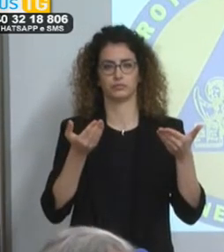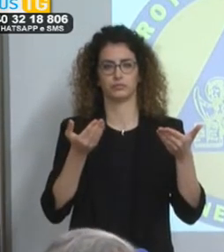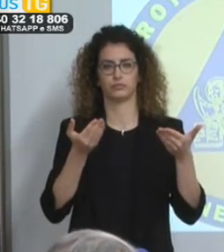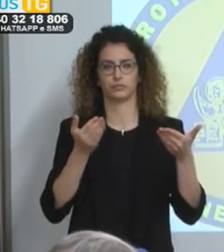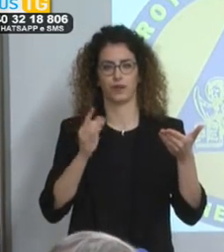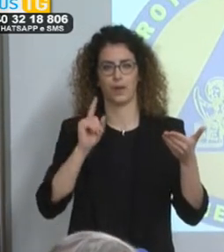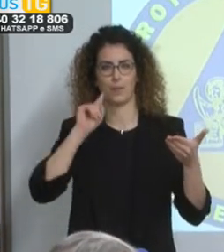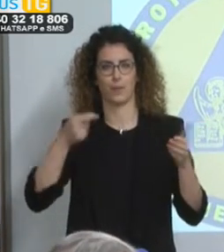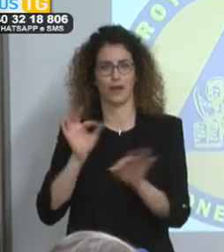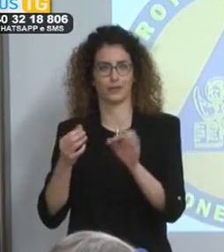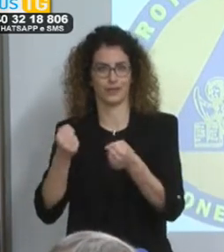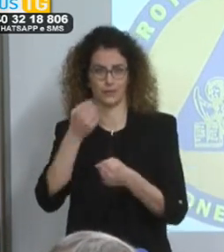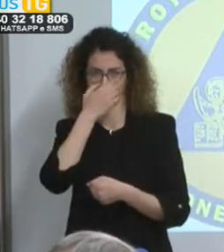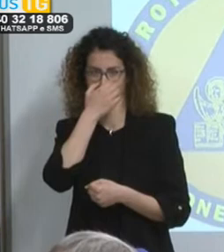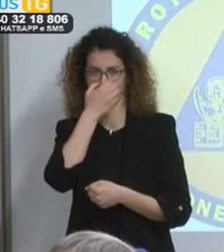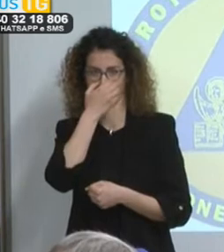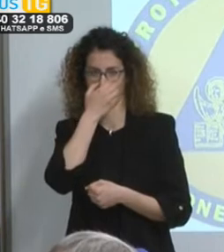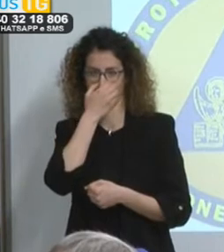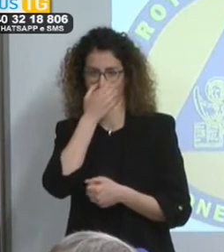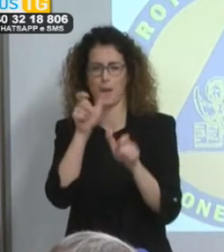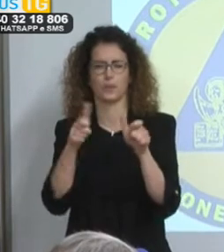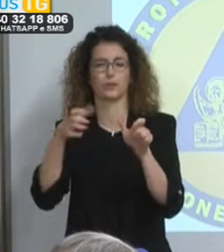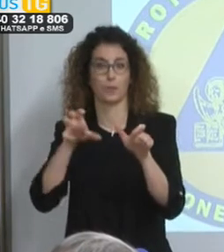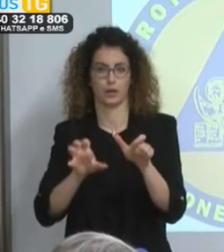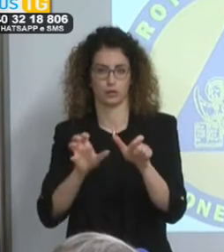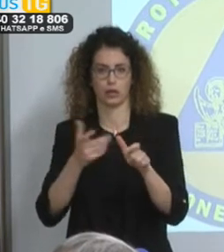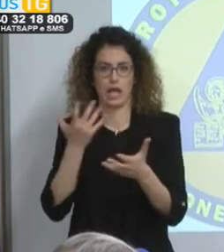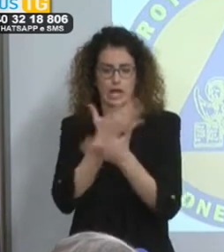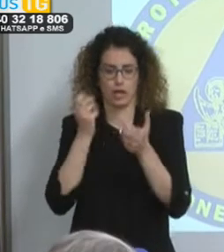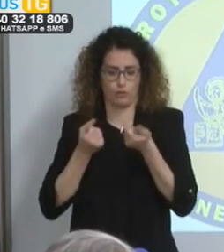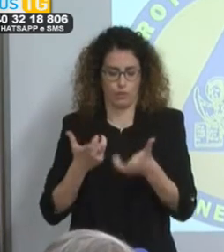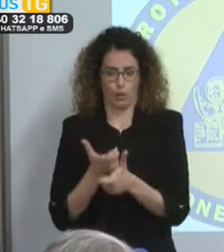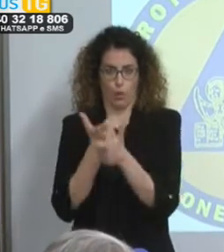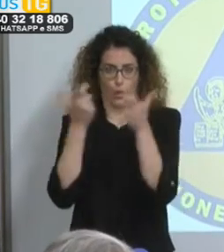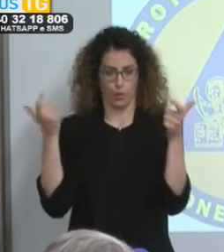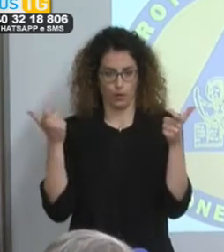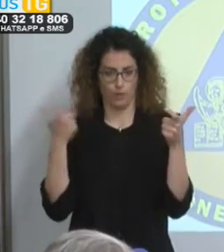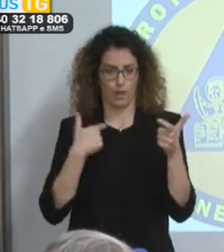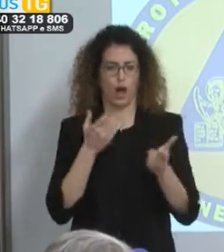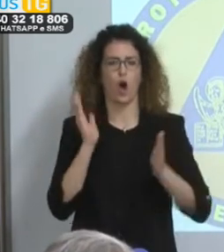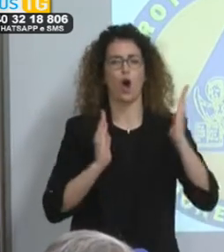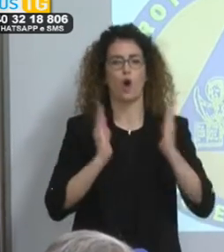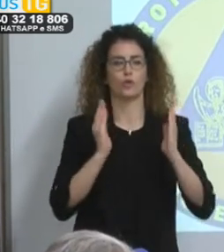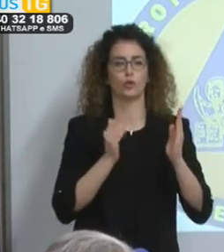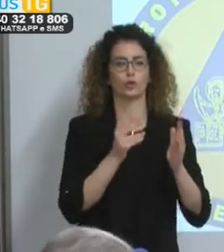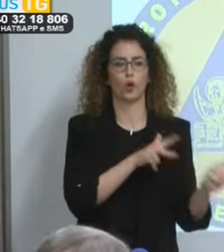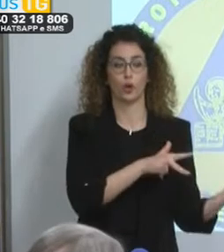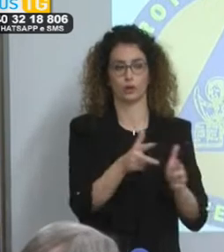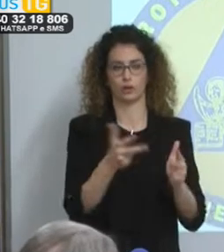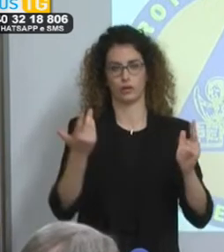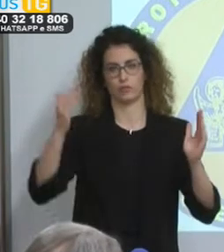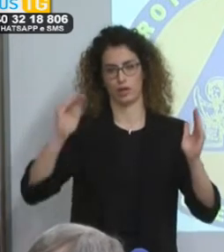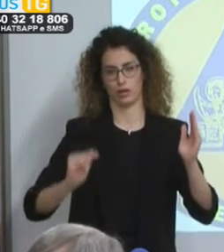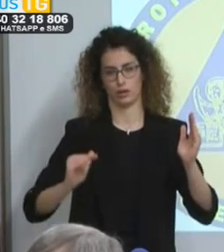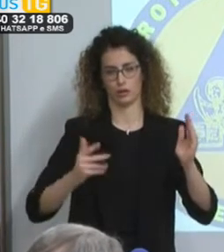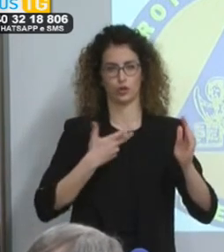favore delle terapie intensive, cioè che era un'enormità, ma rispetto ai ricoverati erano molto basse. Tanto è vero che siamo passati da un rapporto